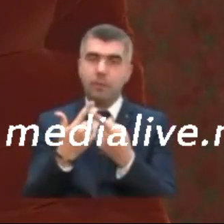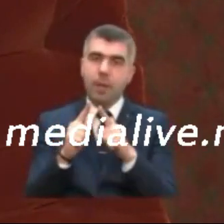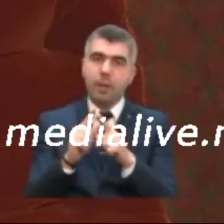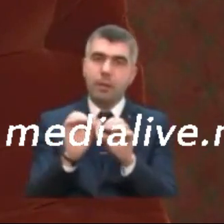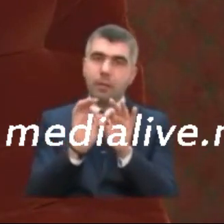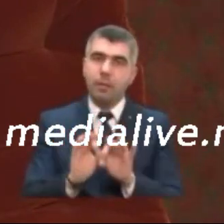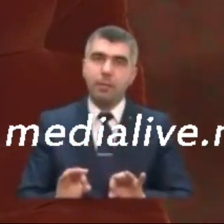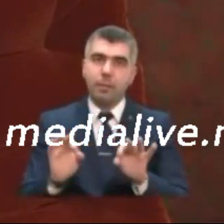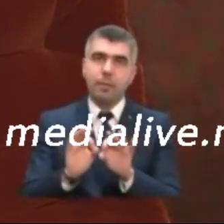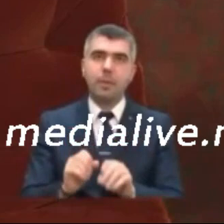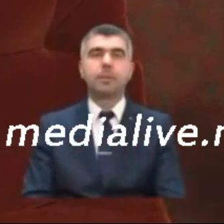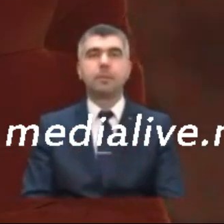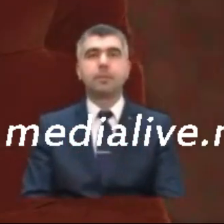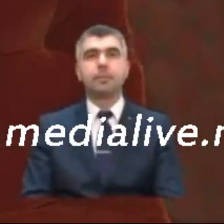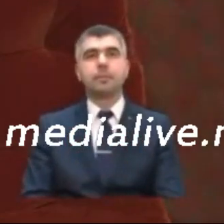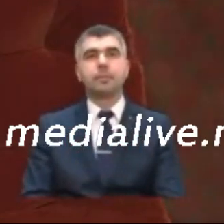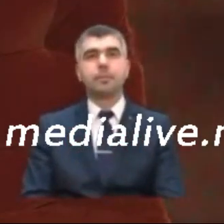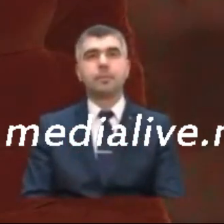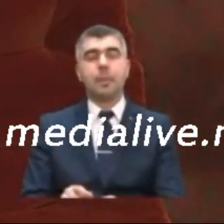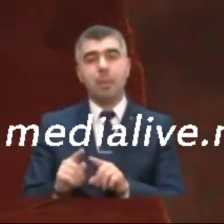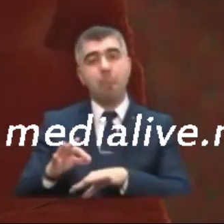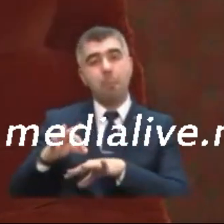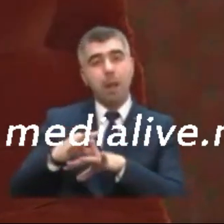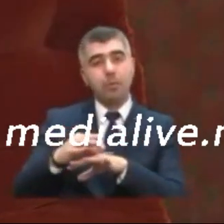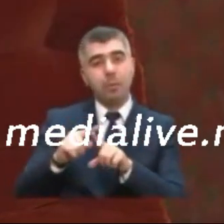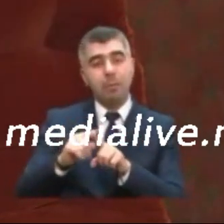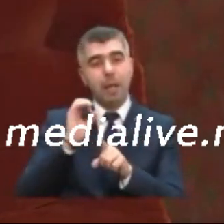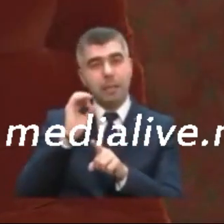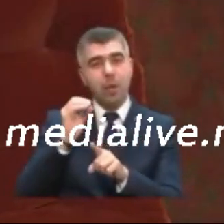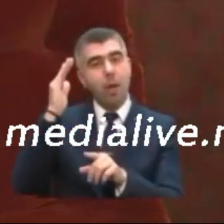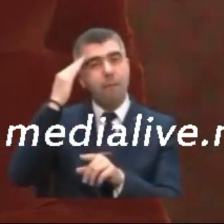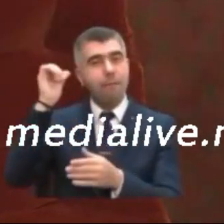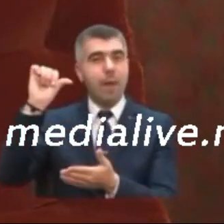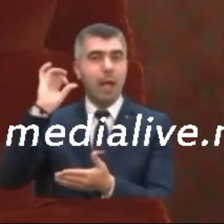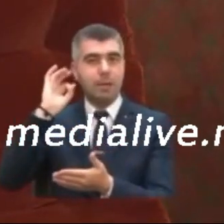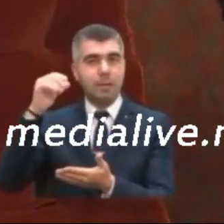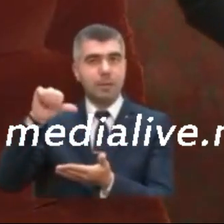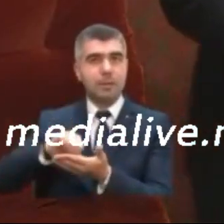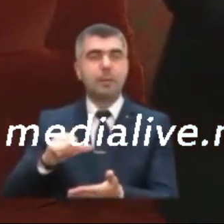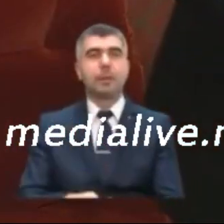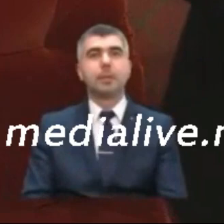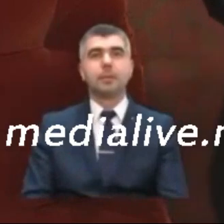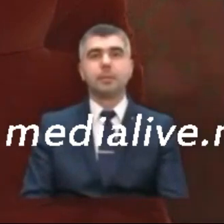الاطلس، وعندي مراتي فاسيه كتعلمني الفاسيه دابا، اجي لعطى الله.